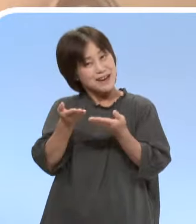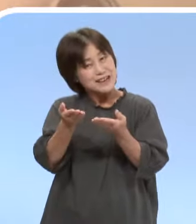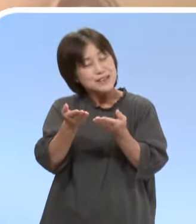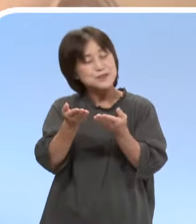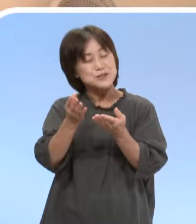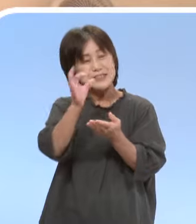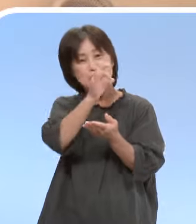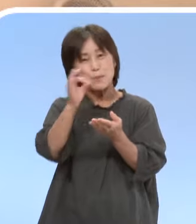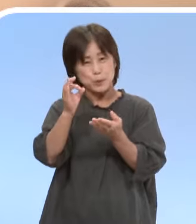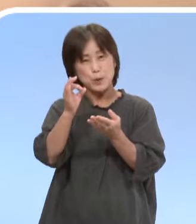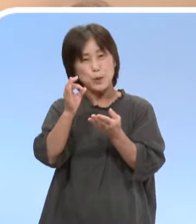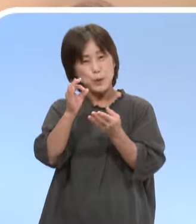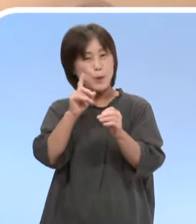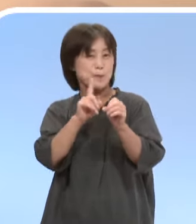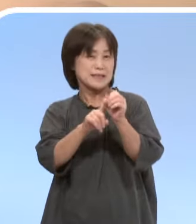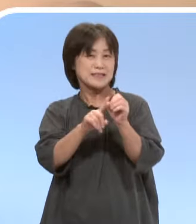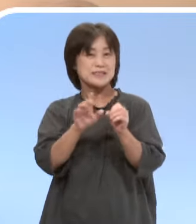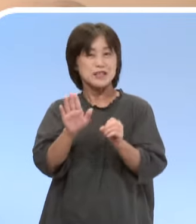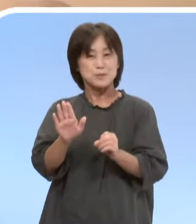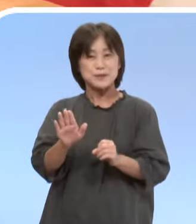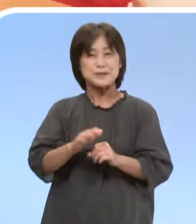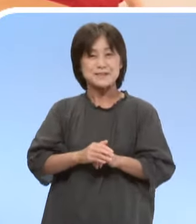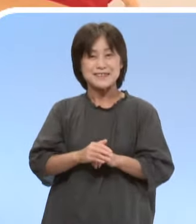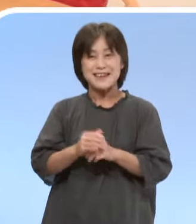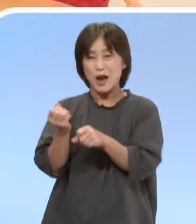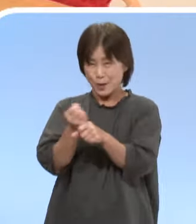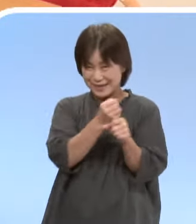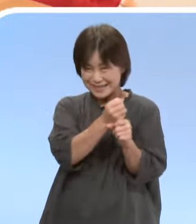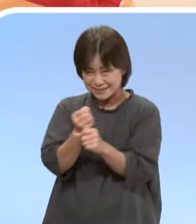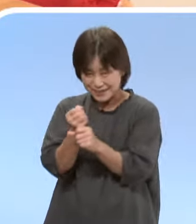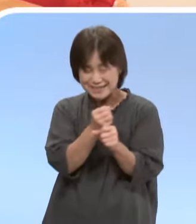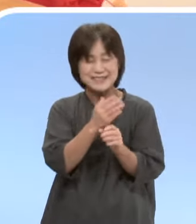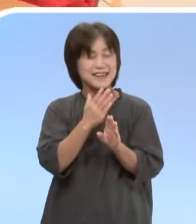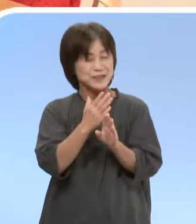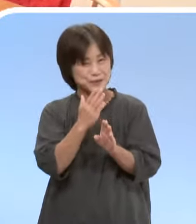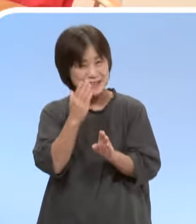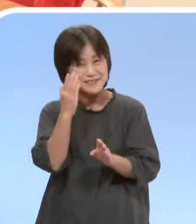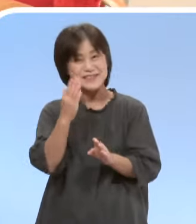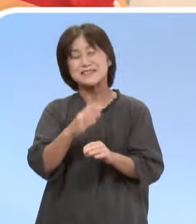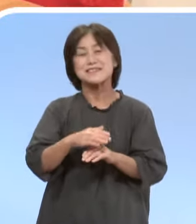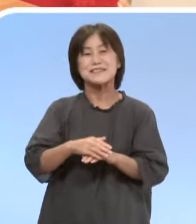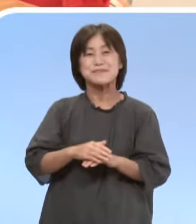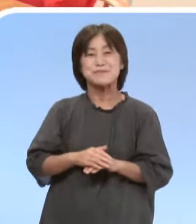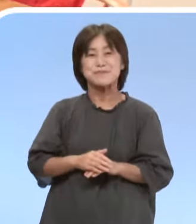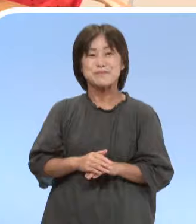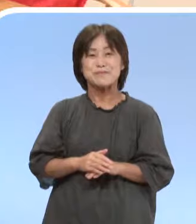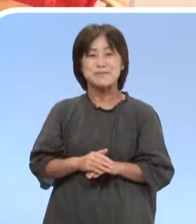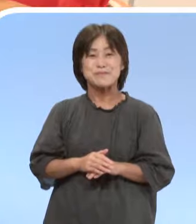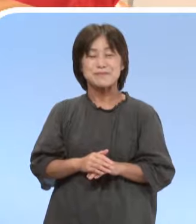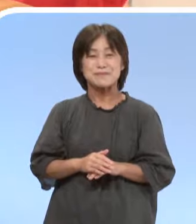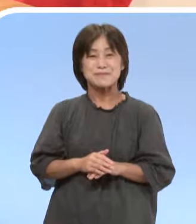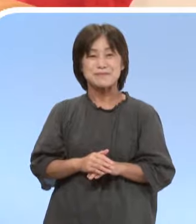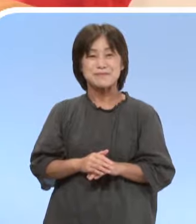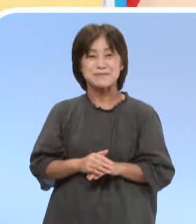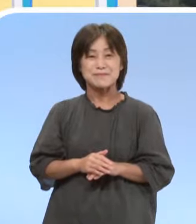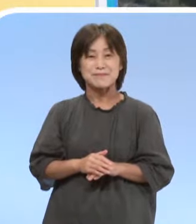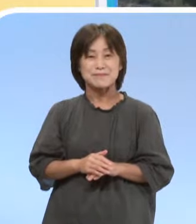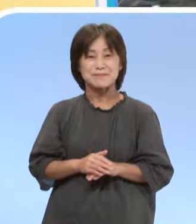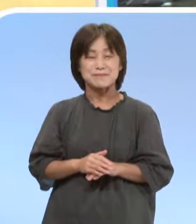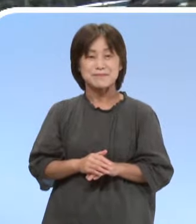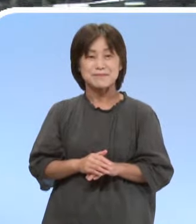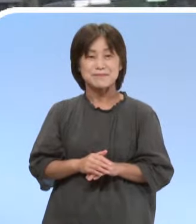商品作り、まあ、こちらをモットーにやっていきたいなと思っています。 応援してます。 ありがとうございます。 ありがとうございます。